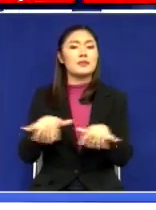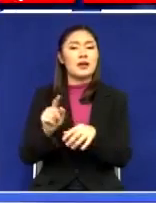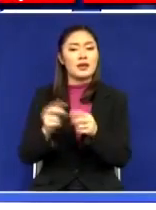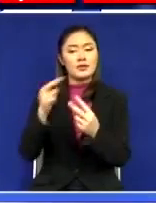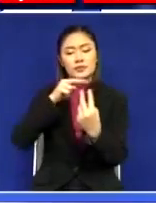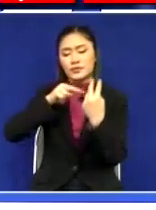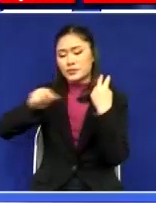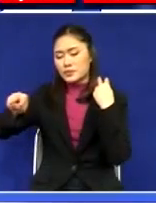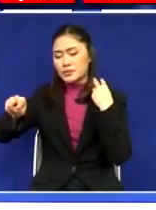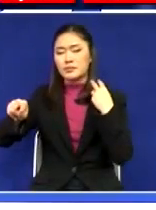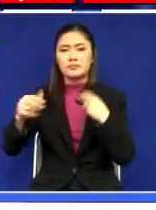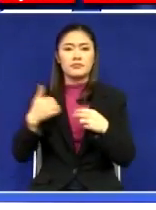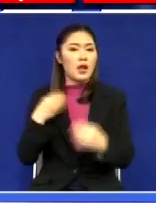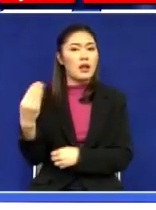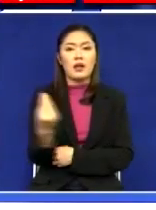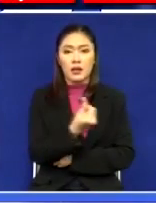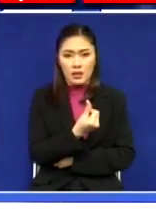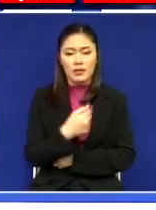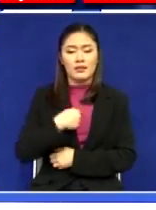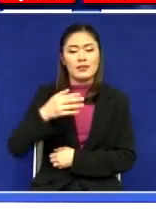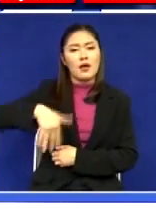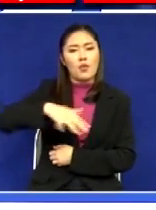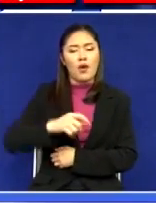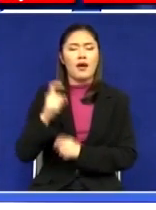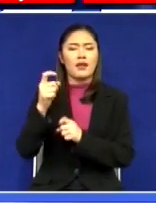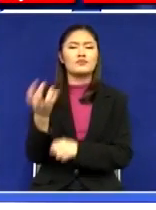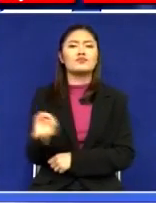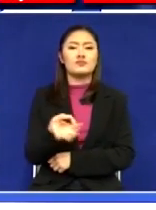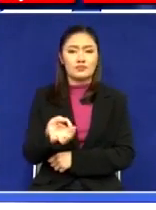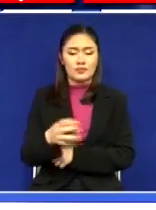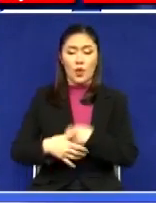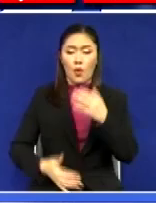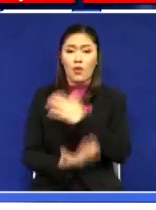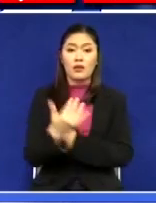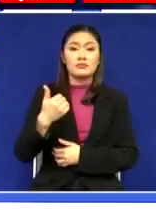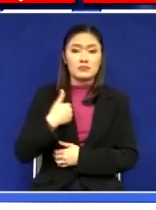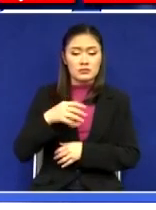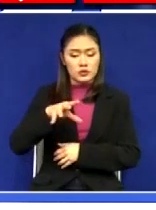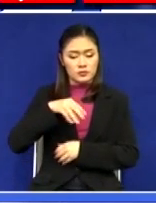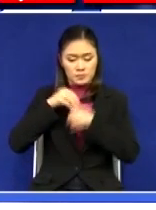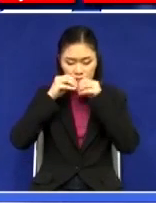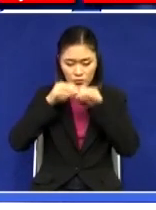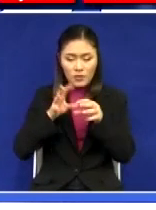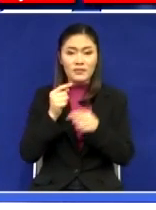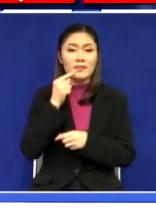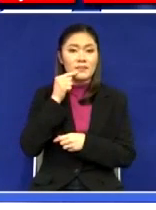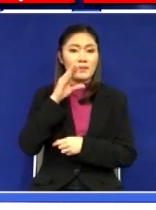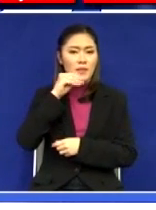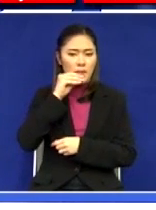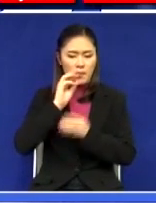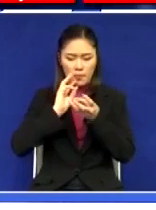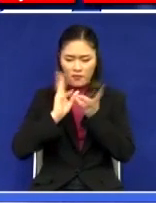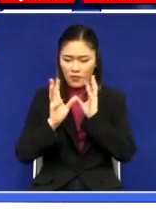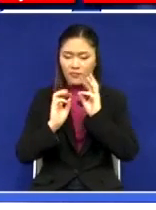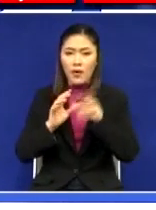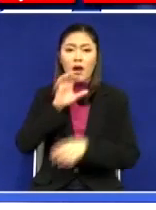นกันเดินผ่านกันไปอย่างรวดเร็วพวกนี้เสียงต่ำนะครับโอกาสที่จะมีการแพร่กระจายของละอองฝอยน้ำลายนะครับเช่นมี